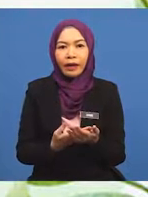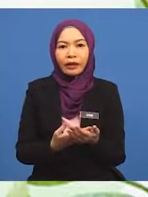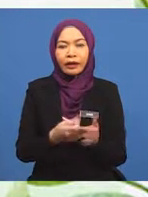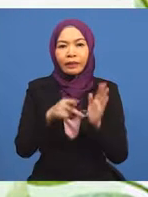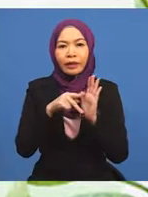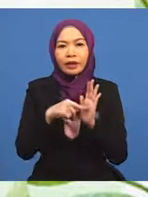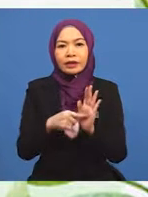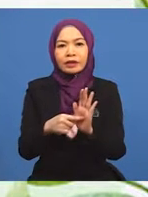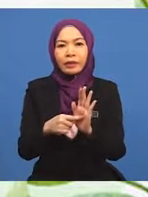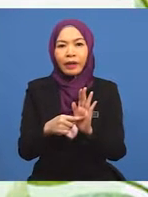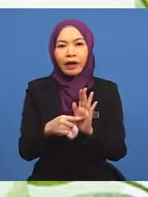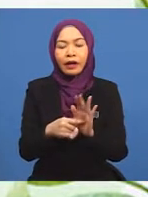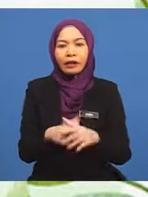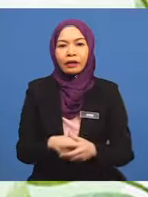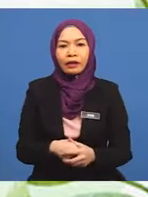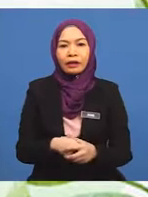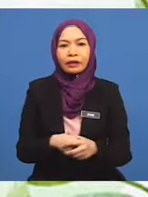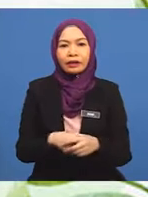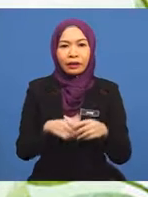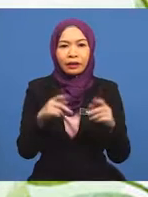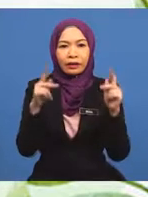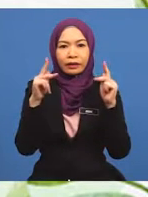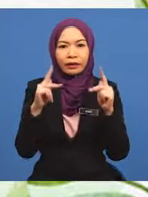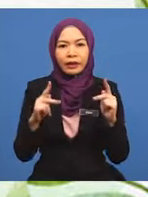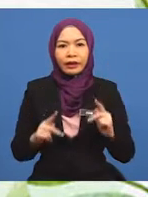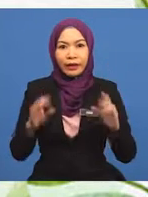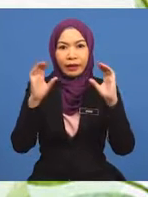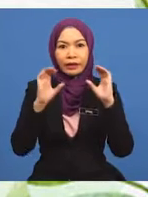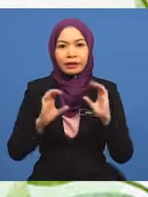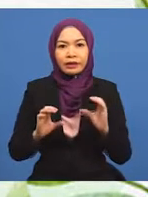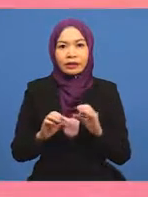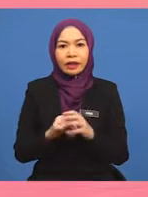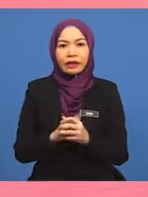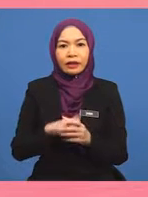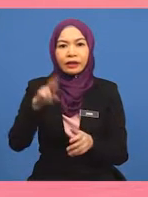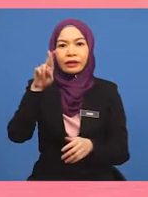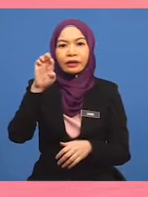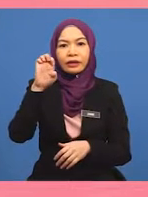kaedah lakaran perspektif dan rendering.